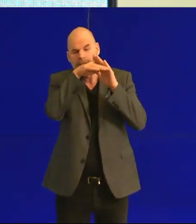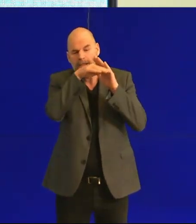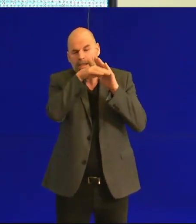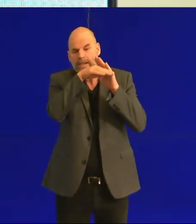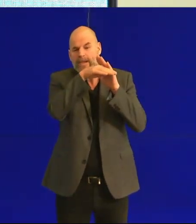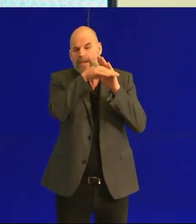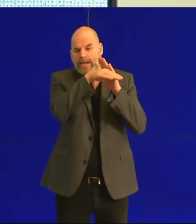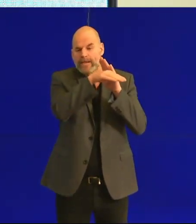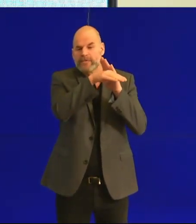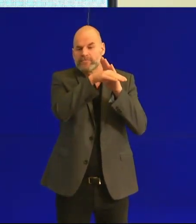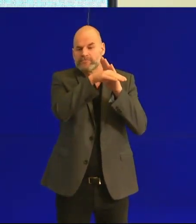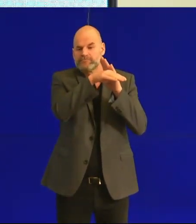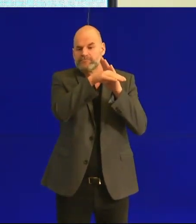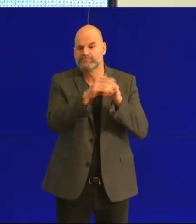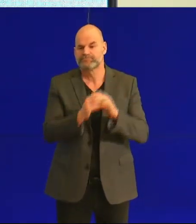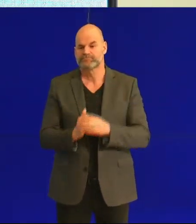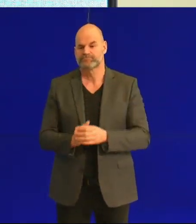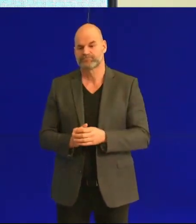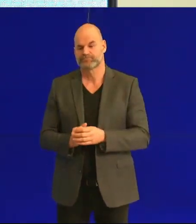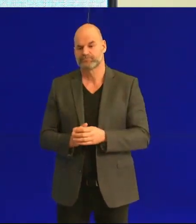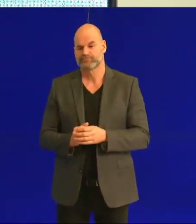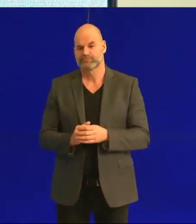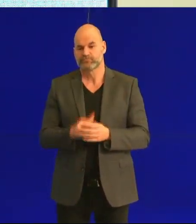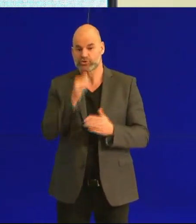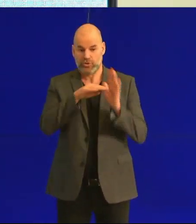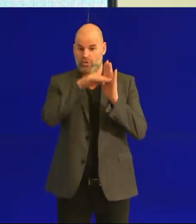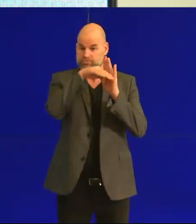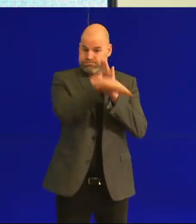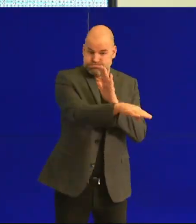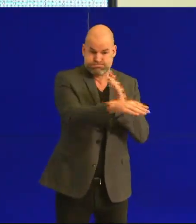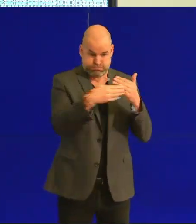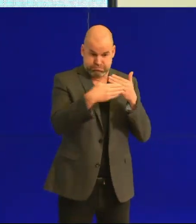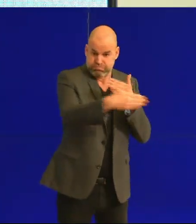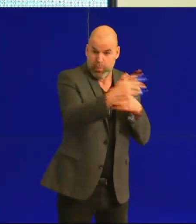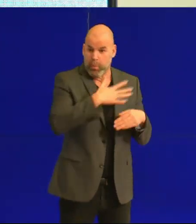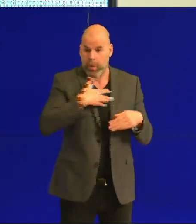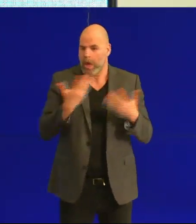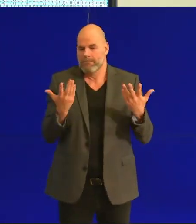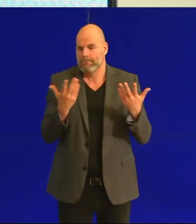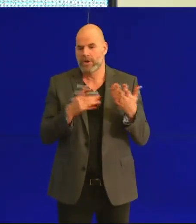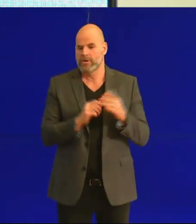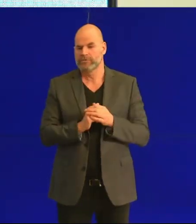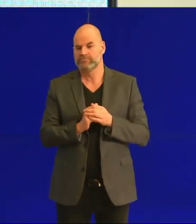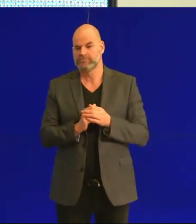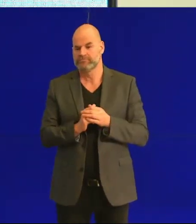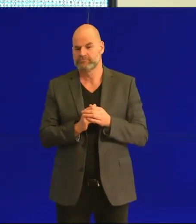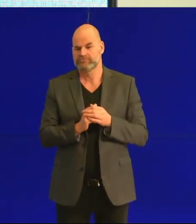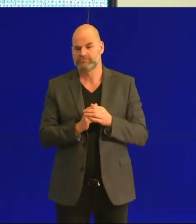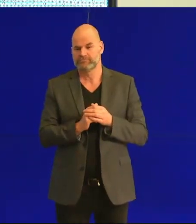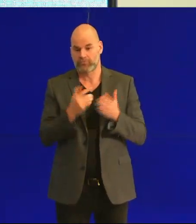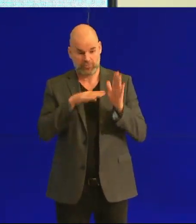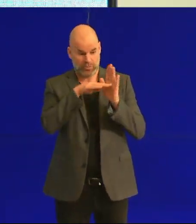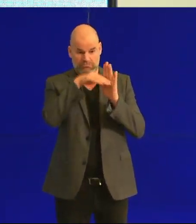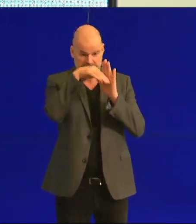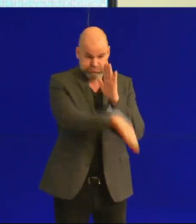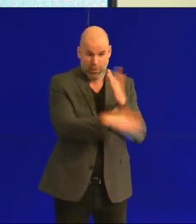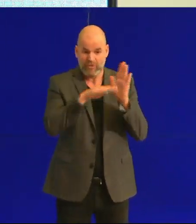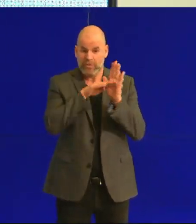katy courte scène quand ils en scène but de renard nantis maurice lévy quelqu'un en world